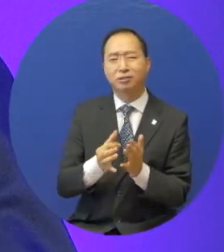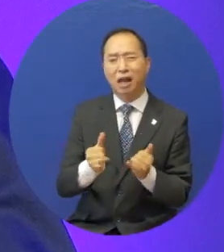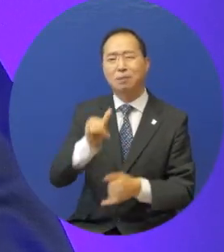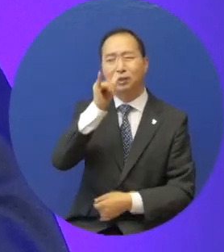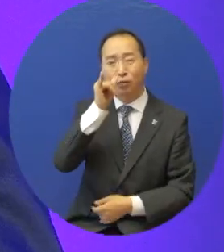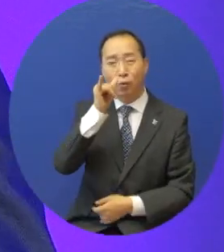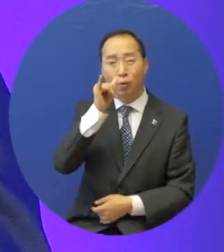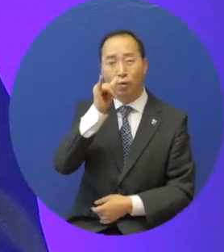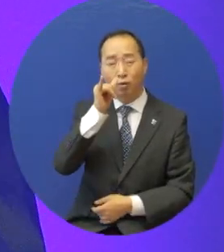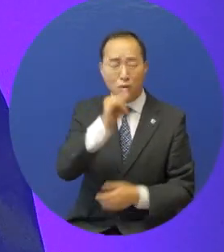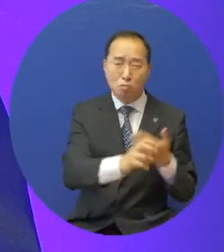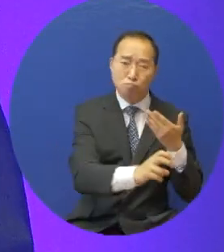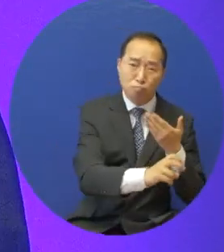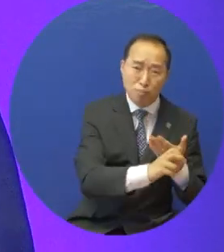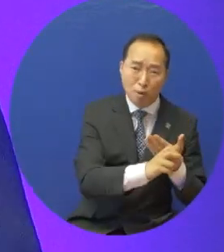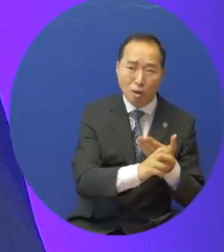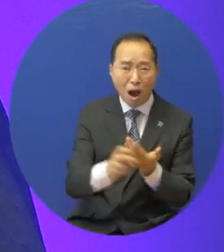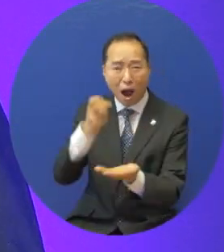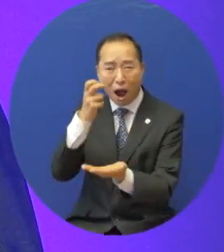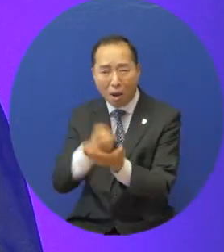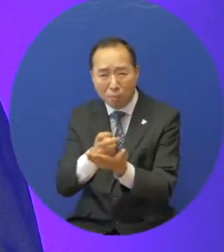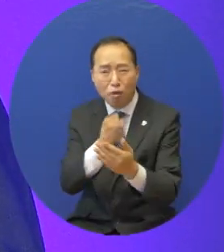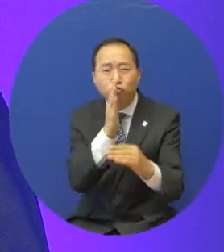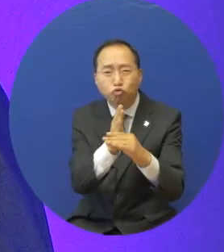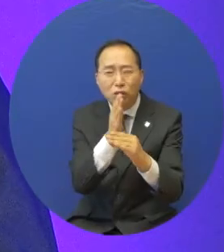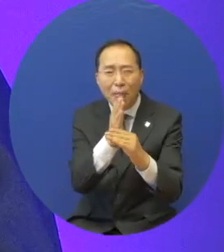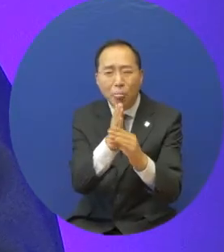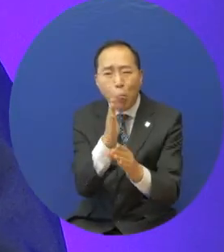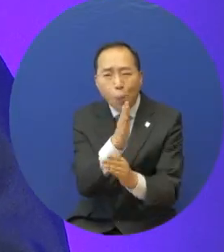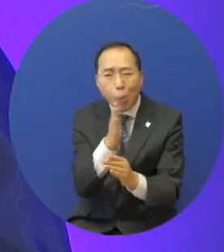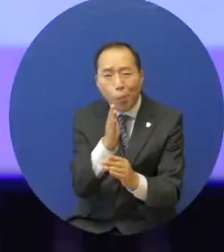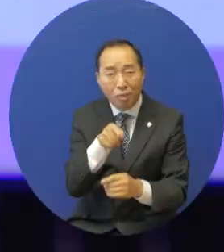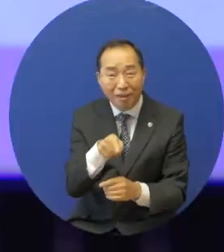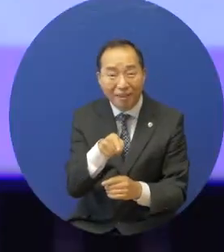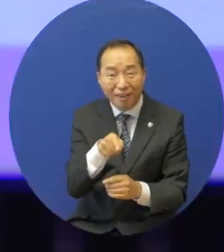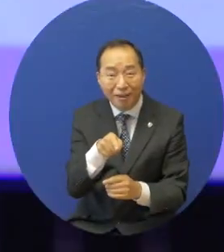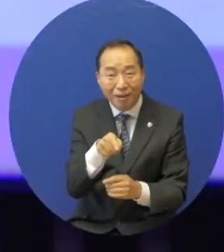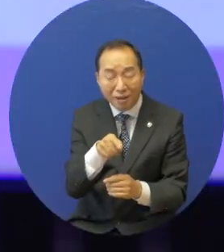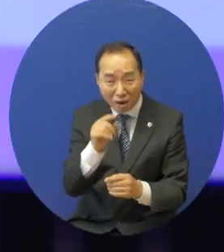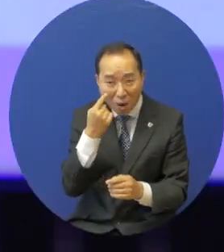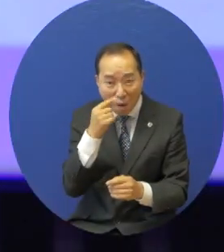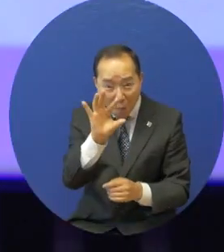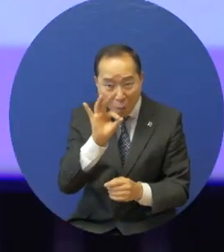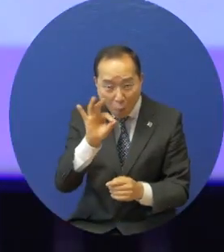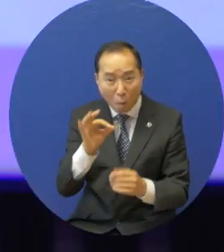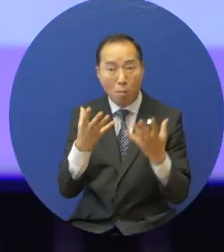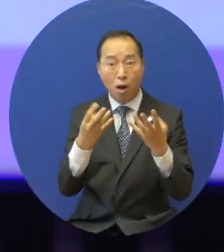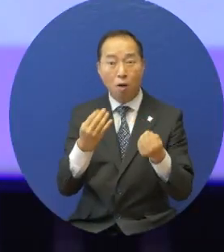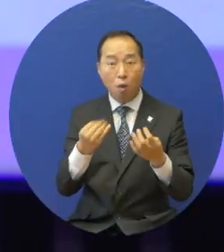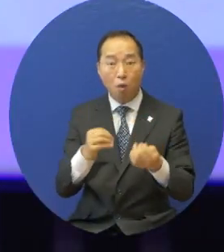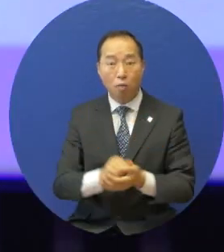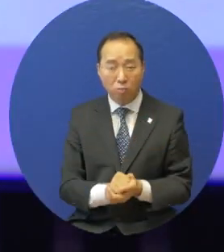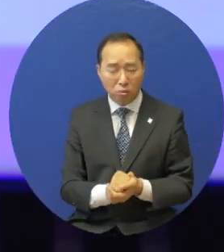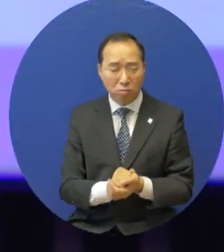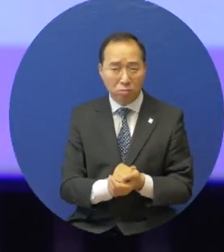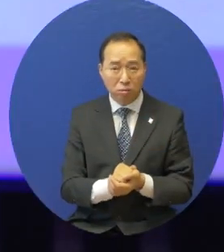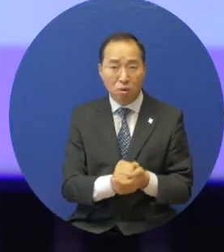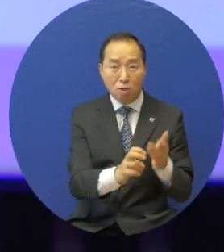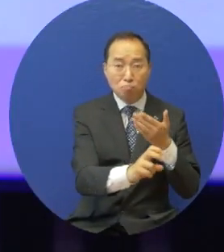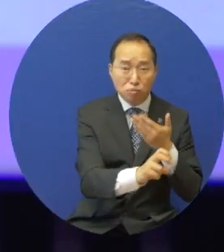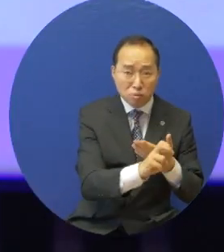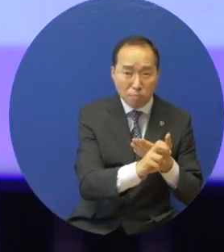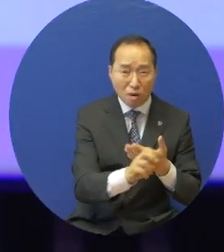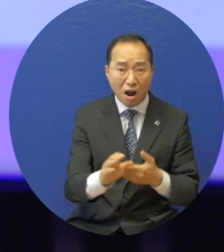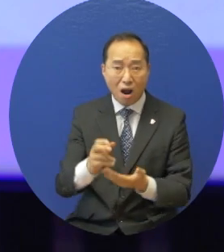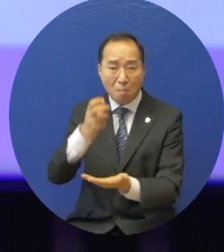생계를 이것이 중심이 되었다. 나의 생계 활동에. 이런 것들을 고르다 보니까 굉장히 많이 나와요. 이런